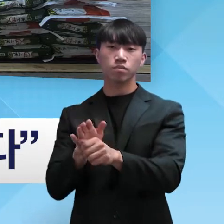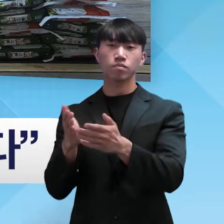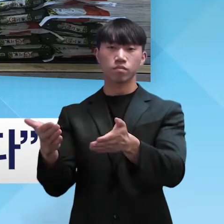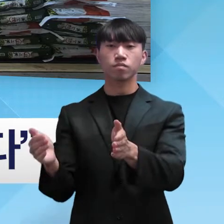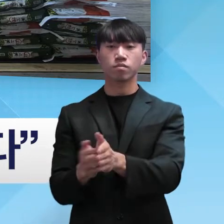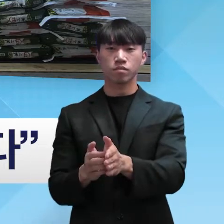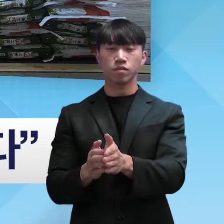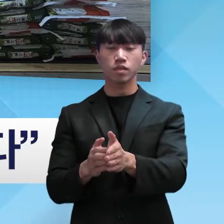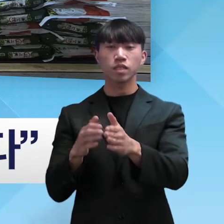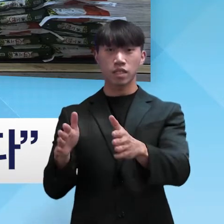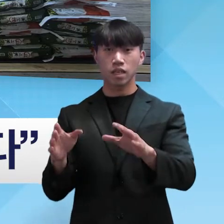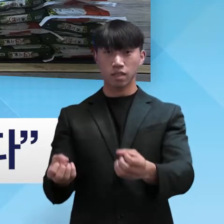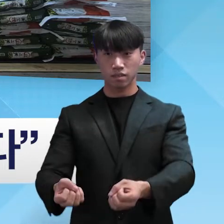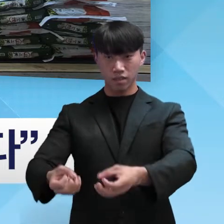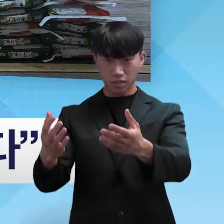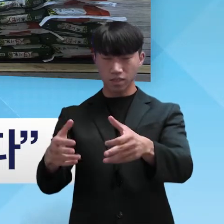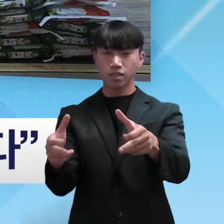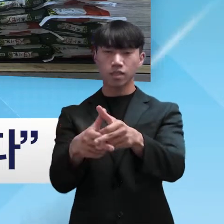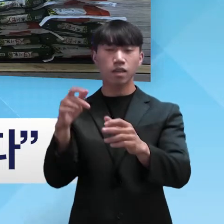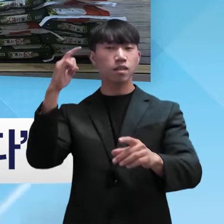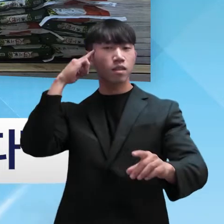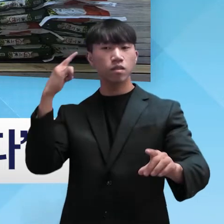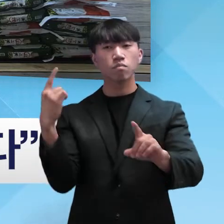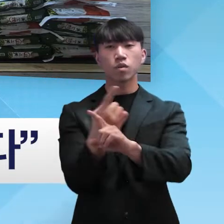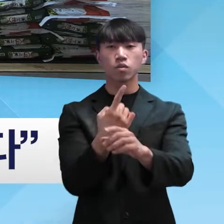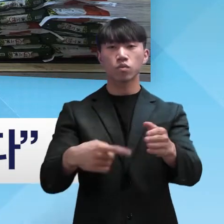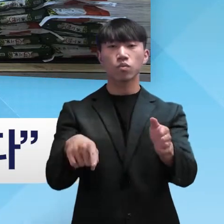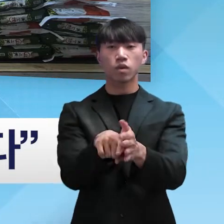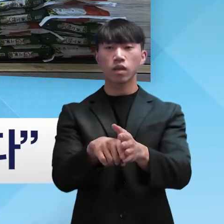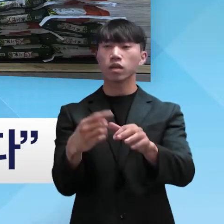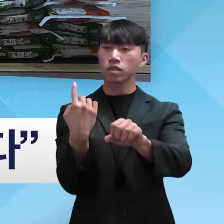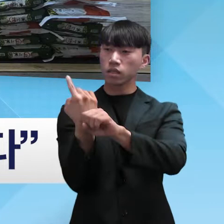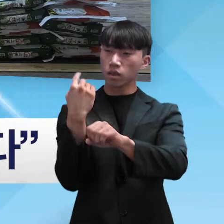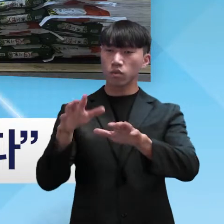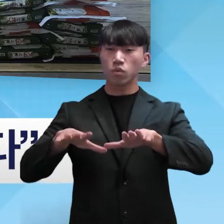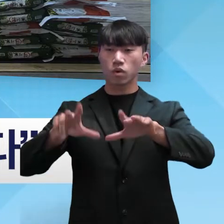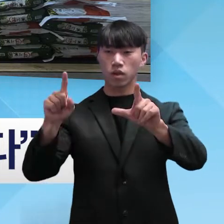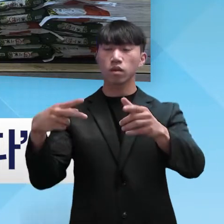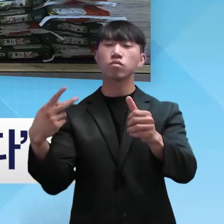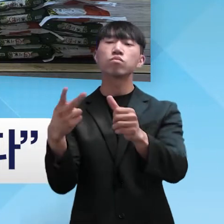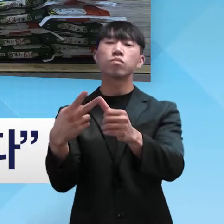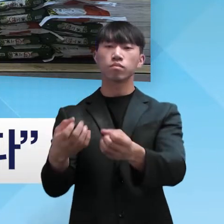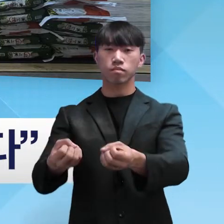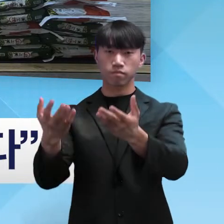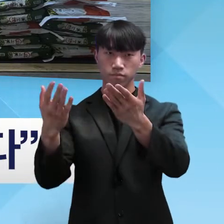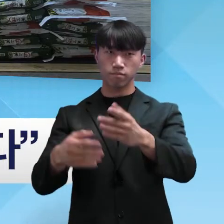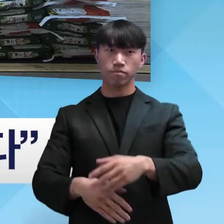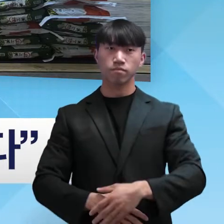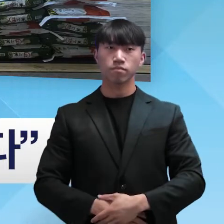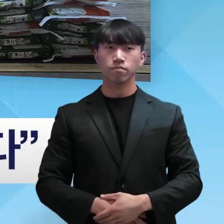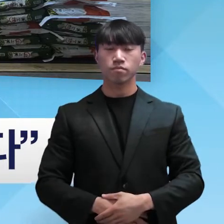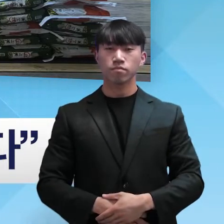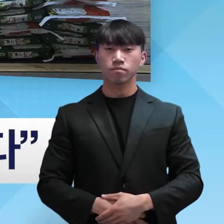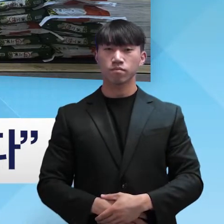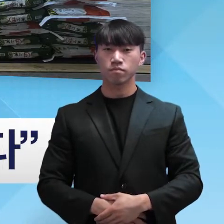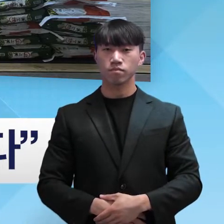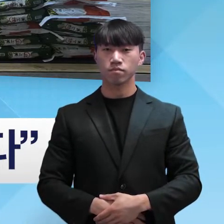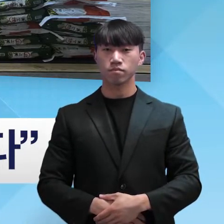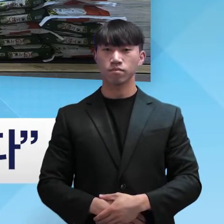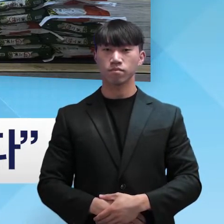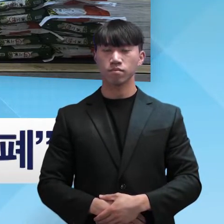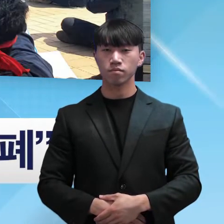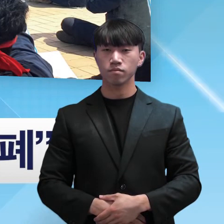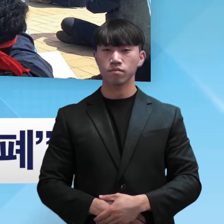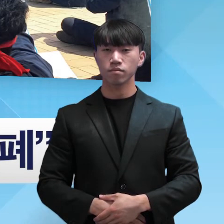센터에 지원했습니다. 이번 나눔은 장애인에 대한 인식을 바꾸고자 지난해에 이어 두 번째 진행하는 행사입니다.